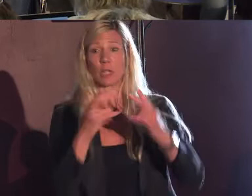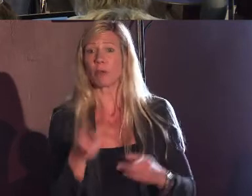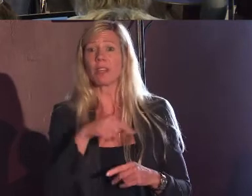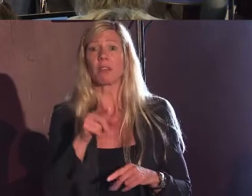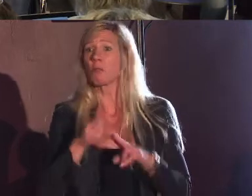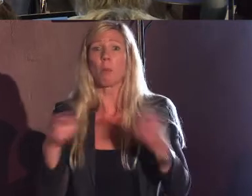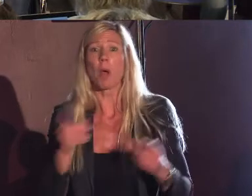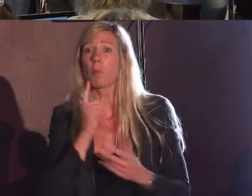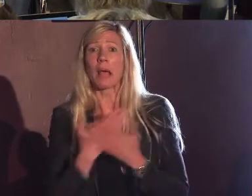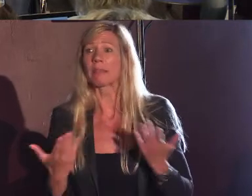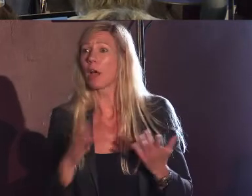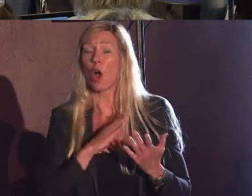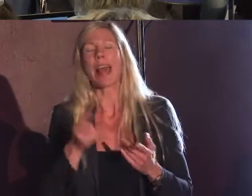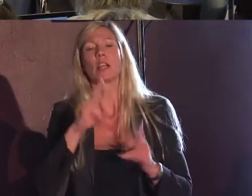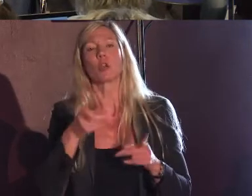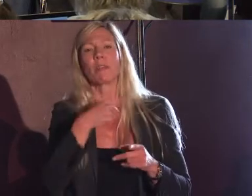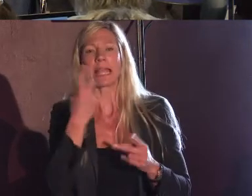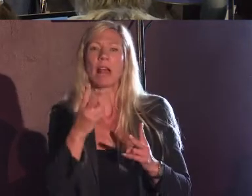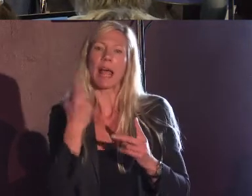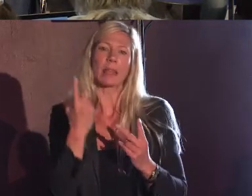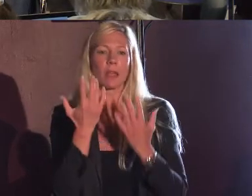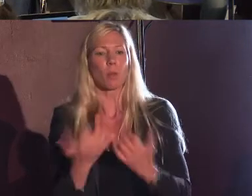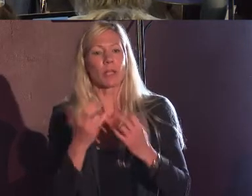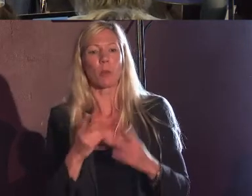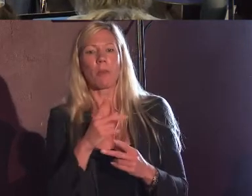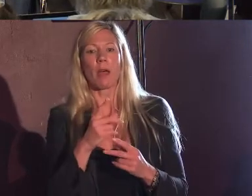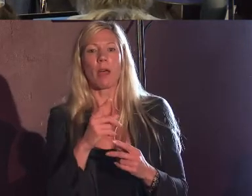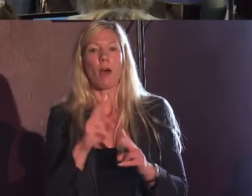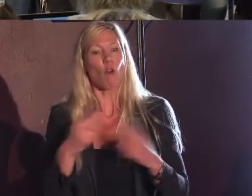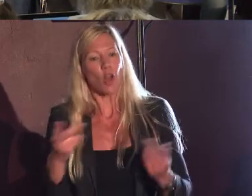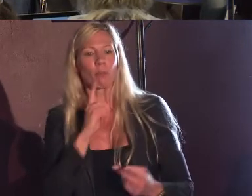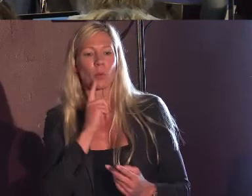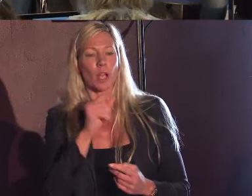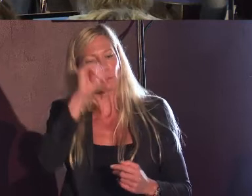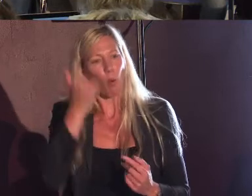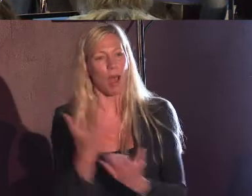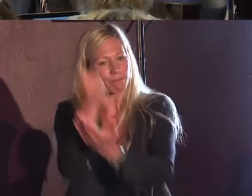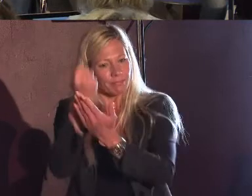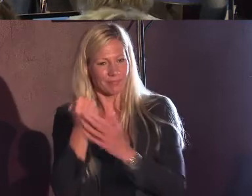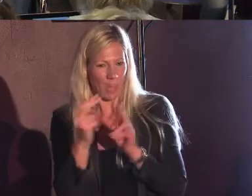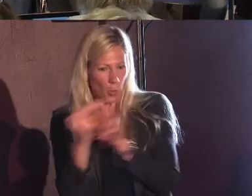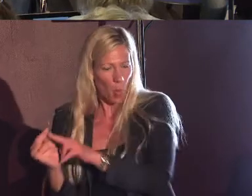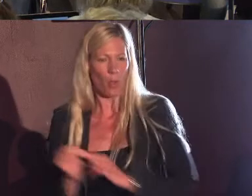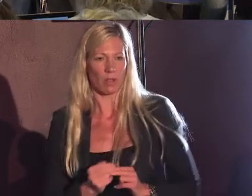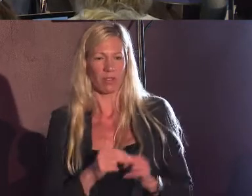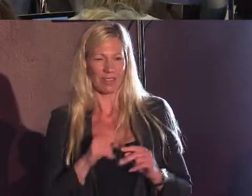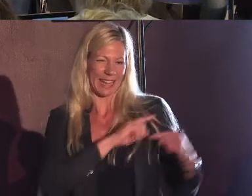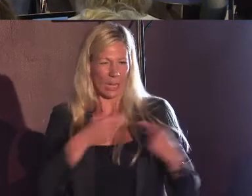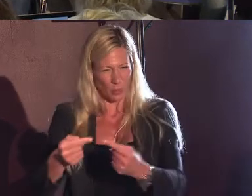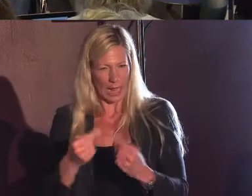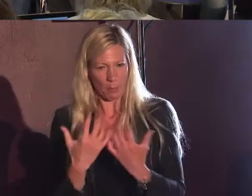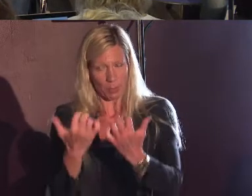normalt, eller som vi har väldigt svårt att nå i bland vår traditionella publik. Så det har varit väldigt